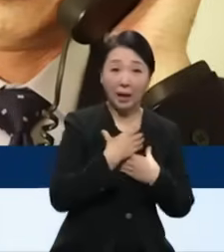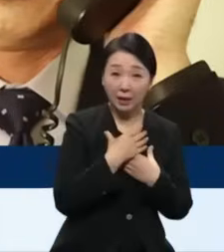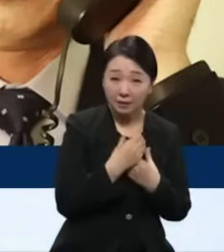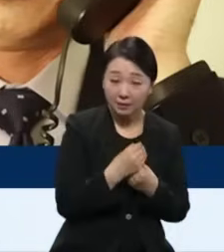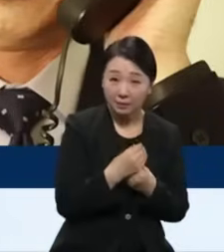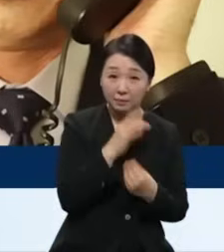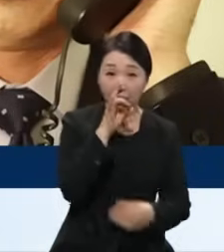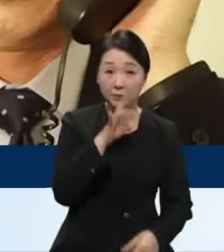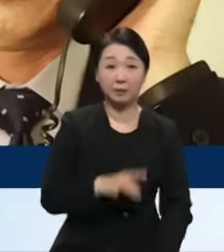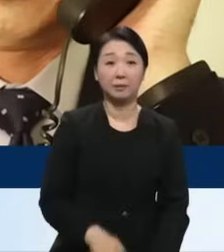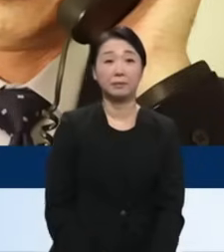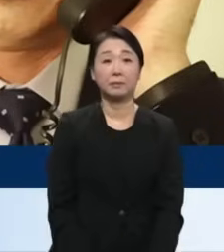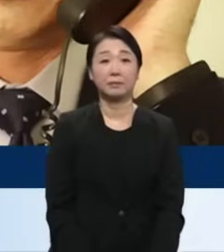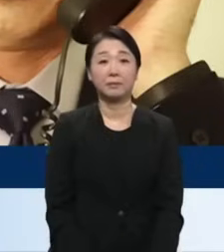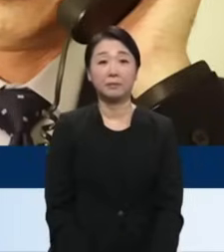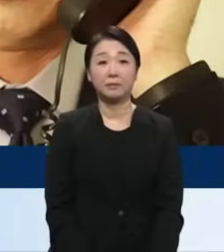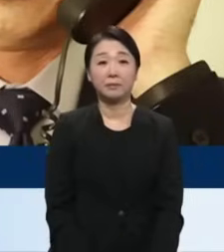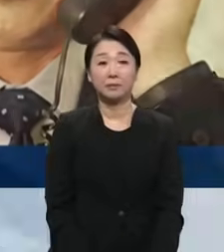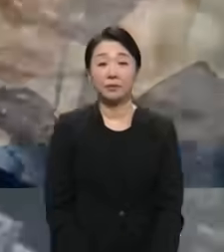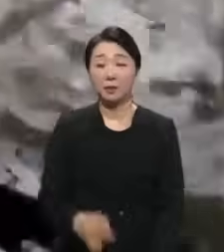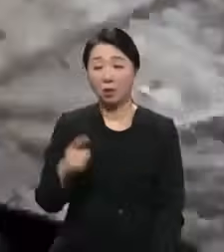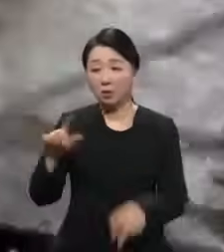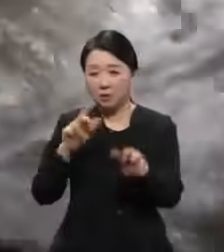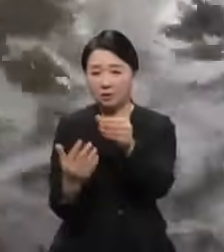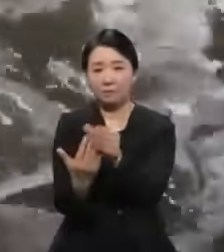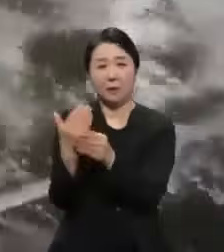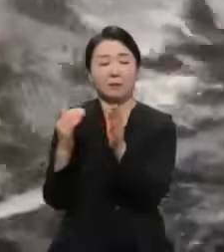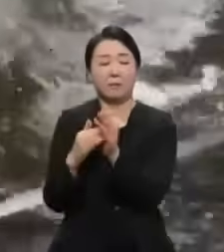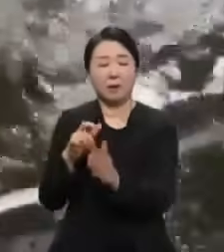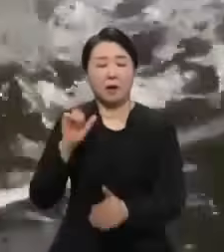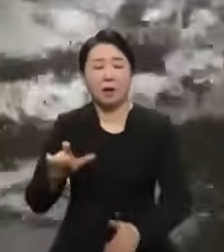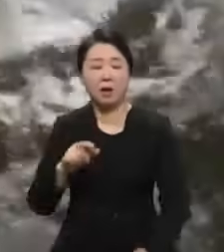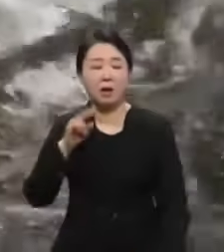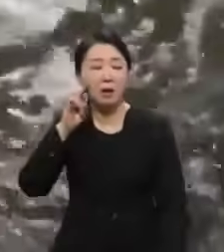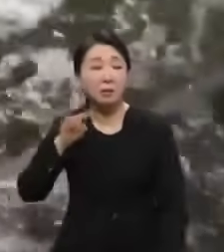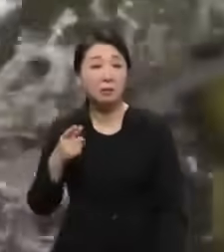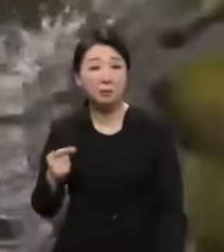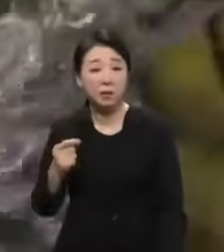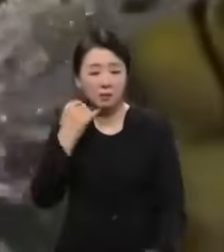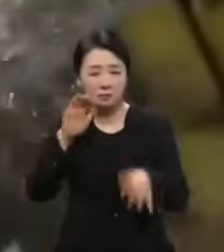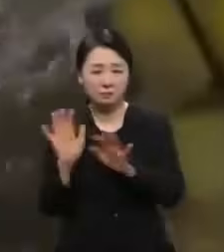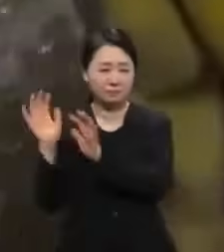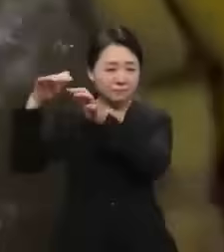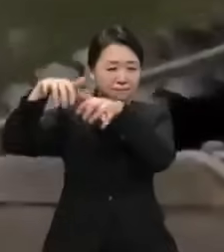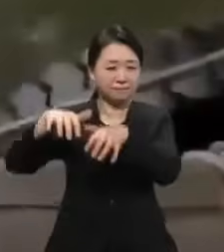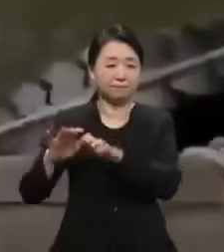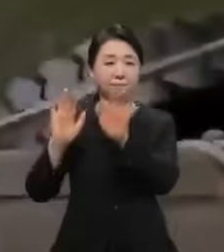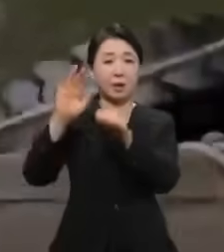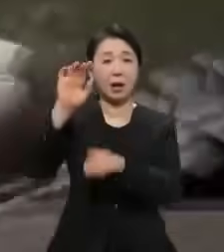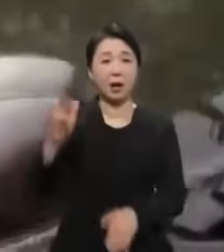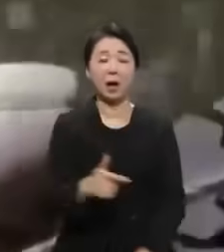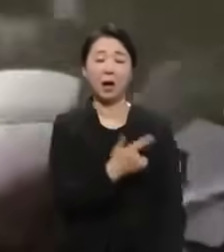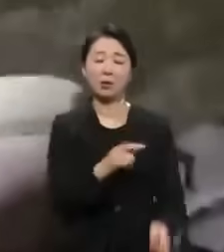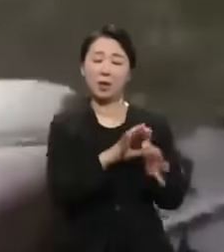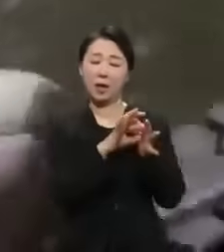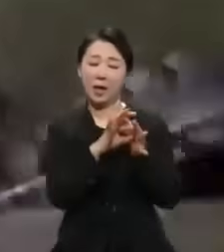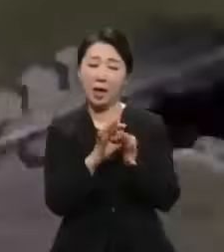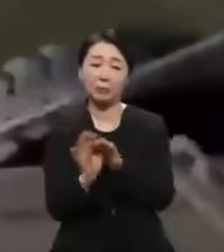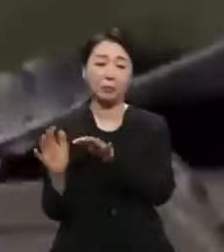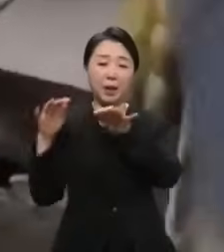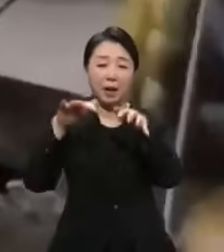없겠죠? 네, 그 어제 발생한 지진이 워낙 강력했기 때문에 지진 해일이 대략 하루 정도는 이어지기